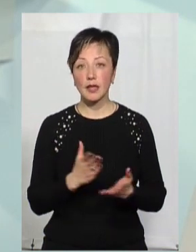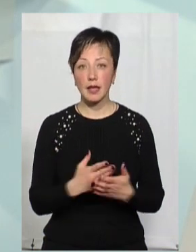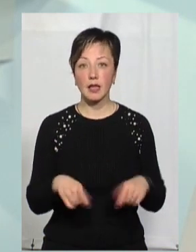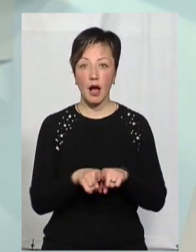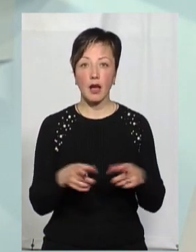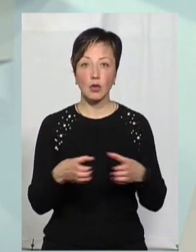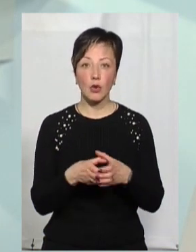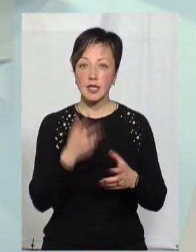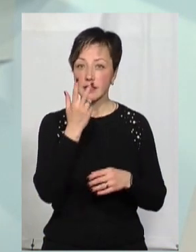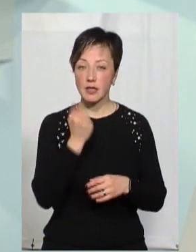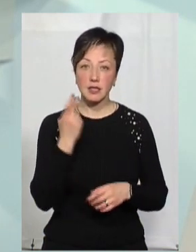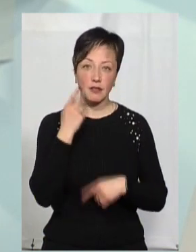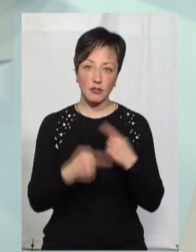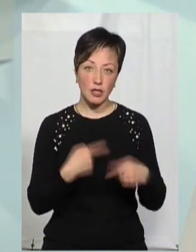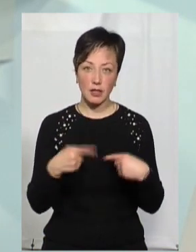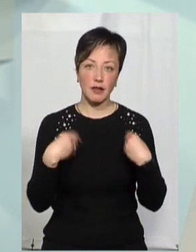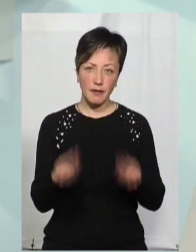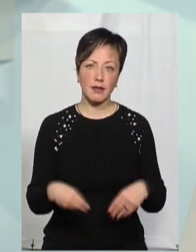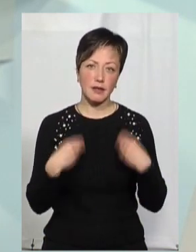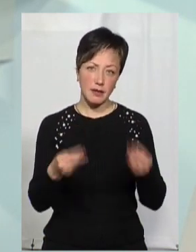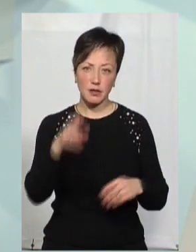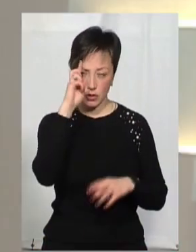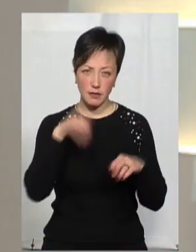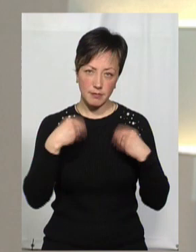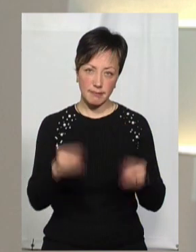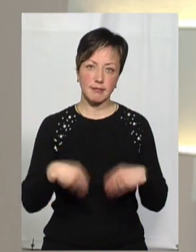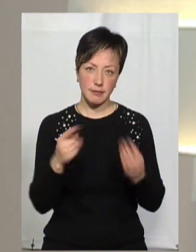така категорія, які звикли завжди, щоб їм держава